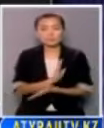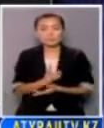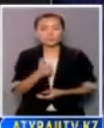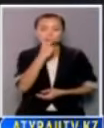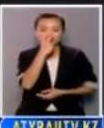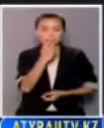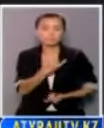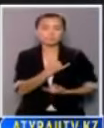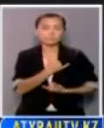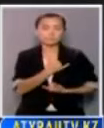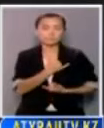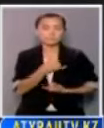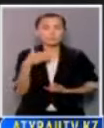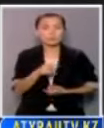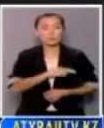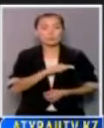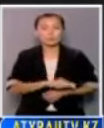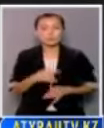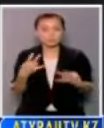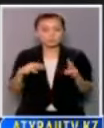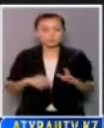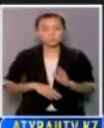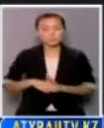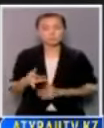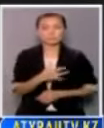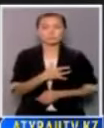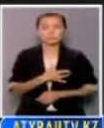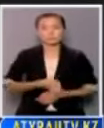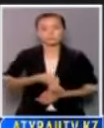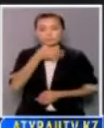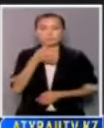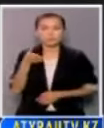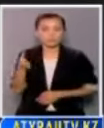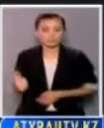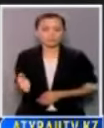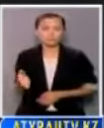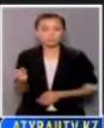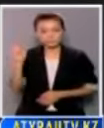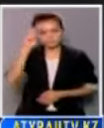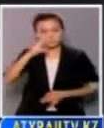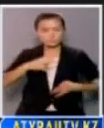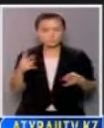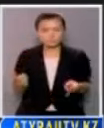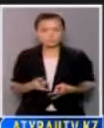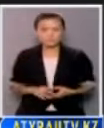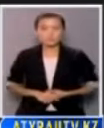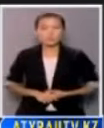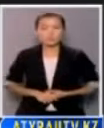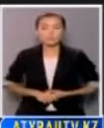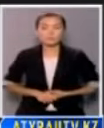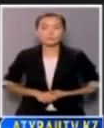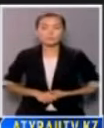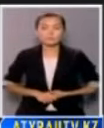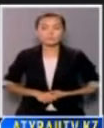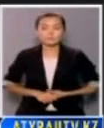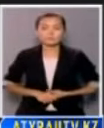үшін өз мамандығыңды арманыңды ауыстырма. Өзің сүйген мамандығыңа түс. Бұл жақта мүмкіндік болмайтын болса,